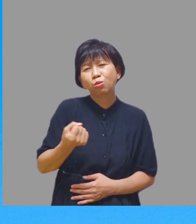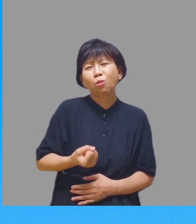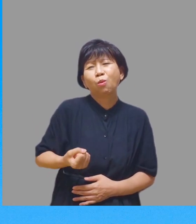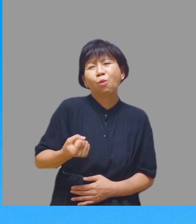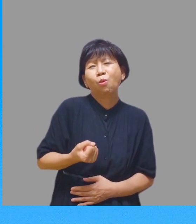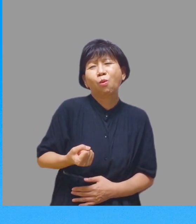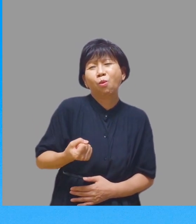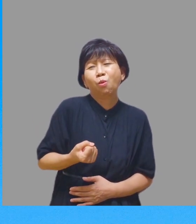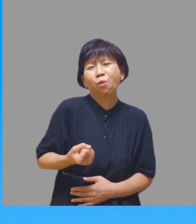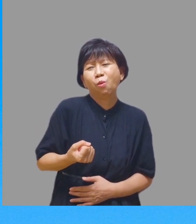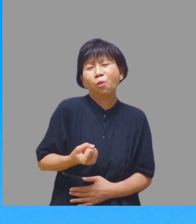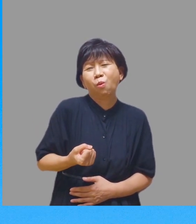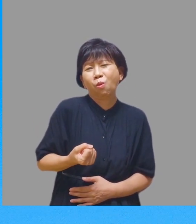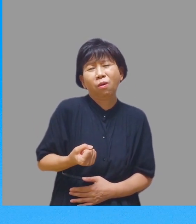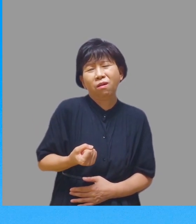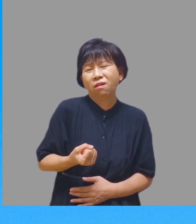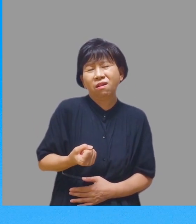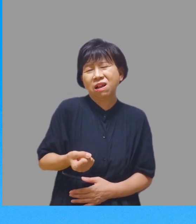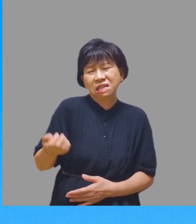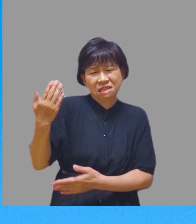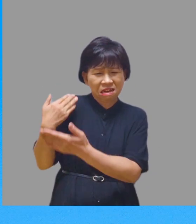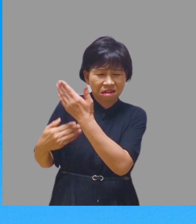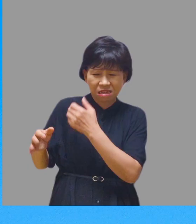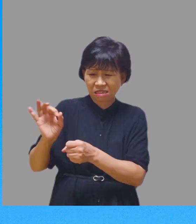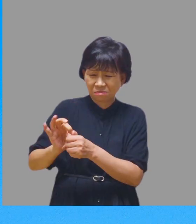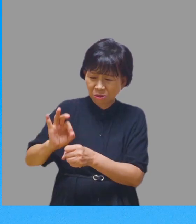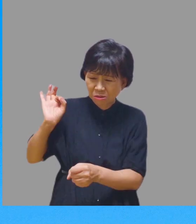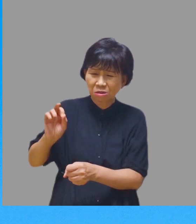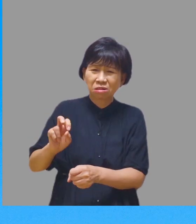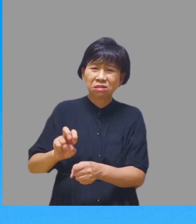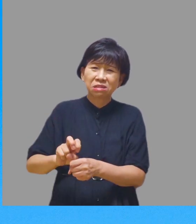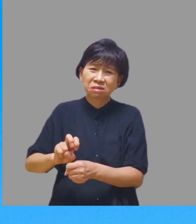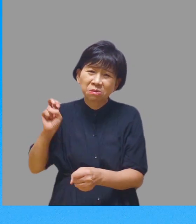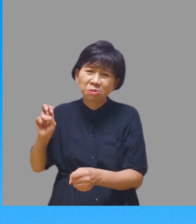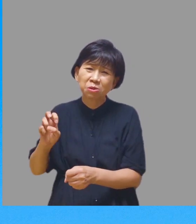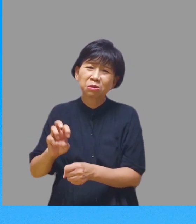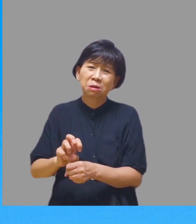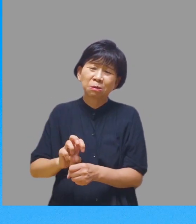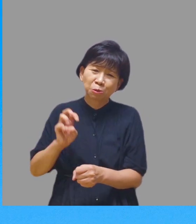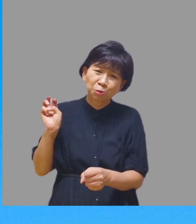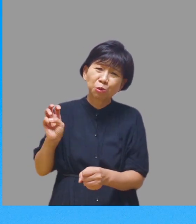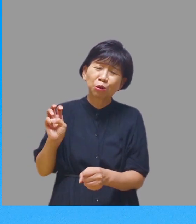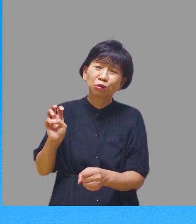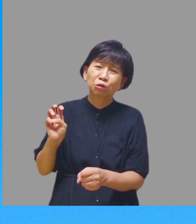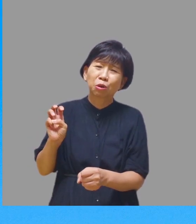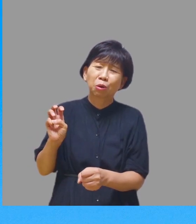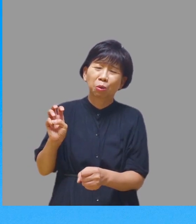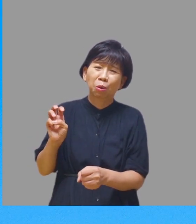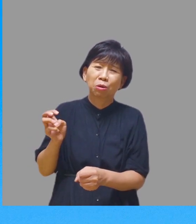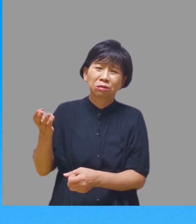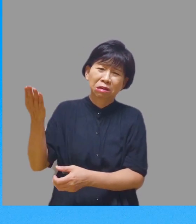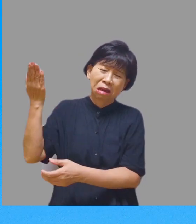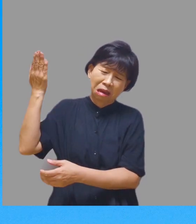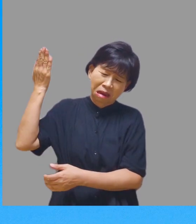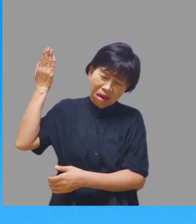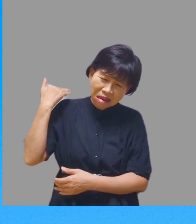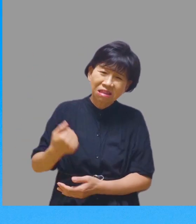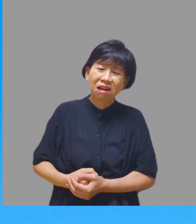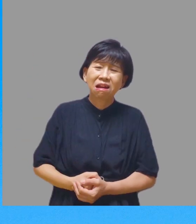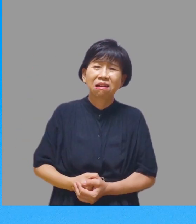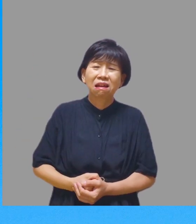너무 오래된 이야기예요. 10년 전, 20년 전, 30년 전, 그 언젠가 교회 다닐